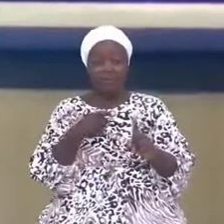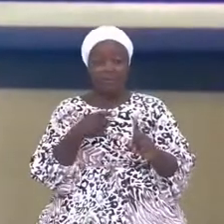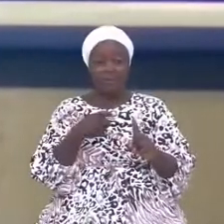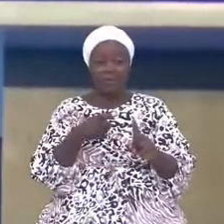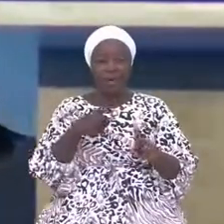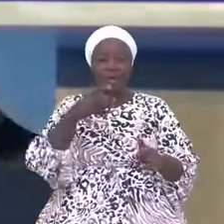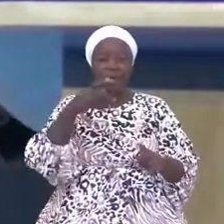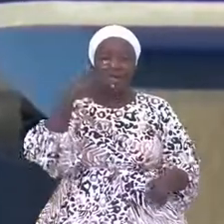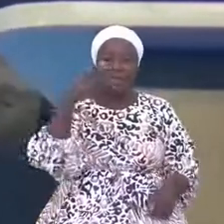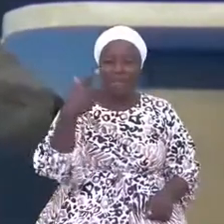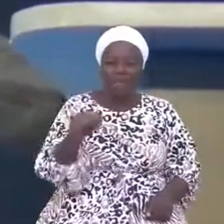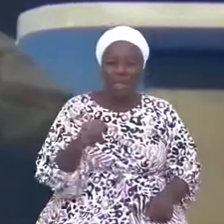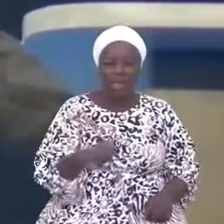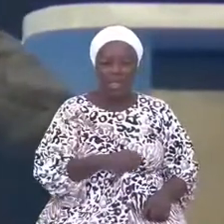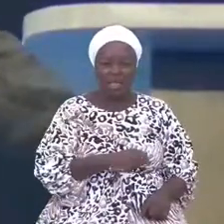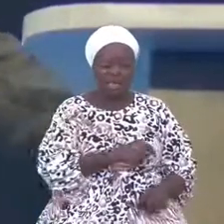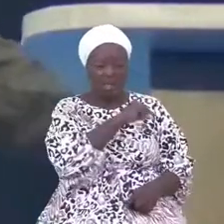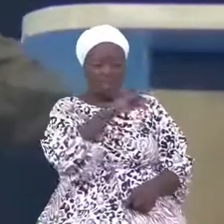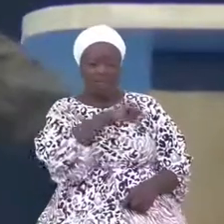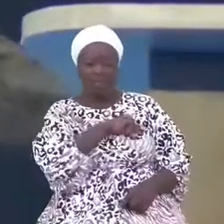et ensuite